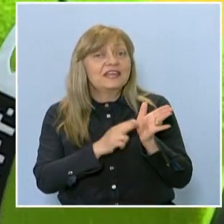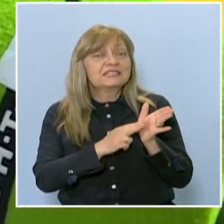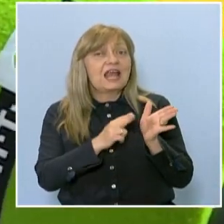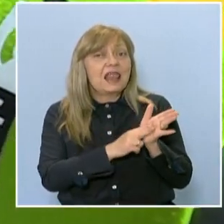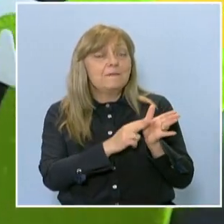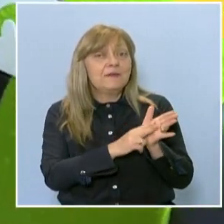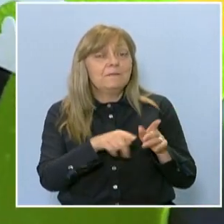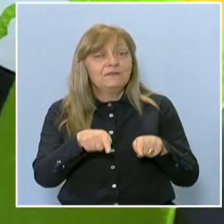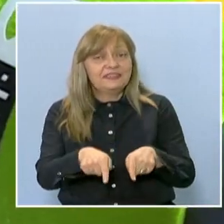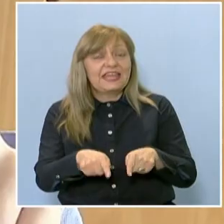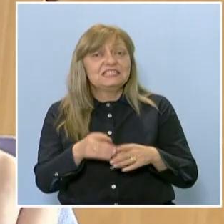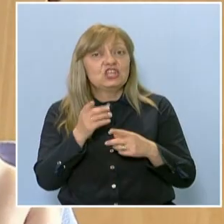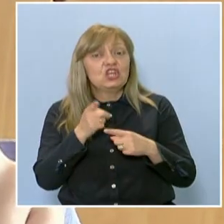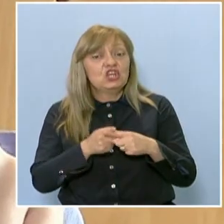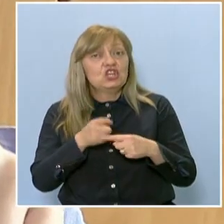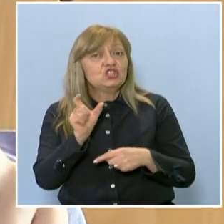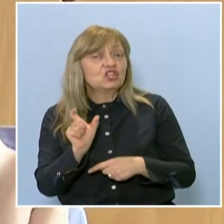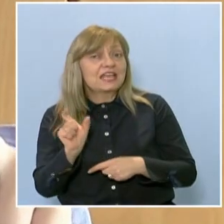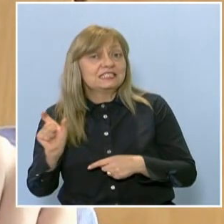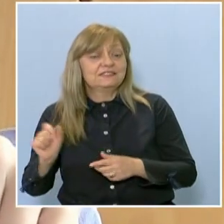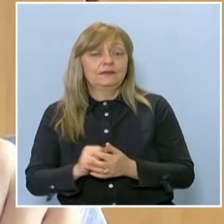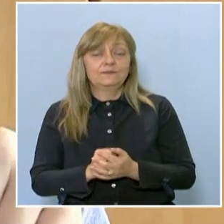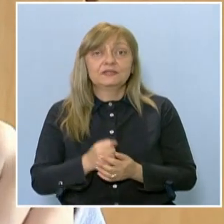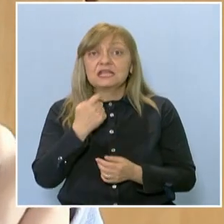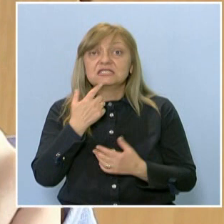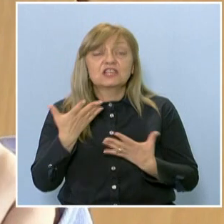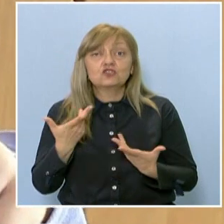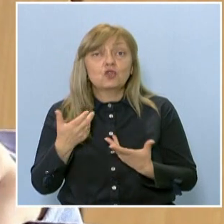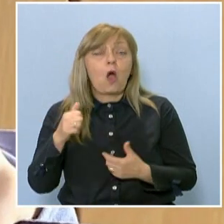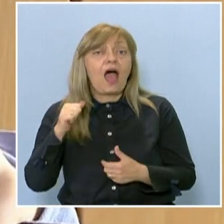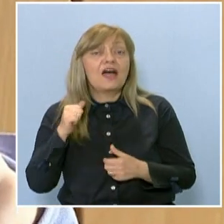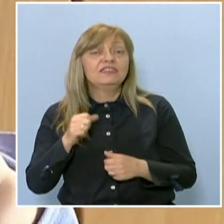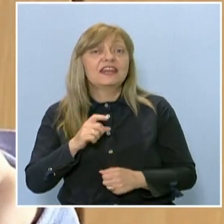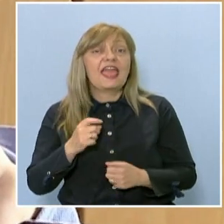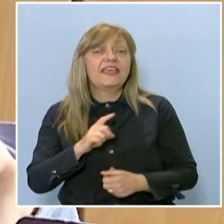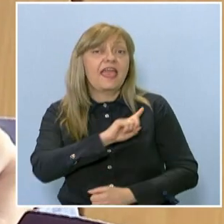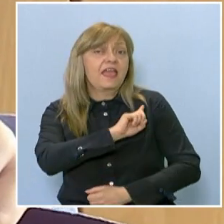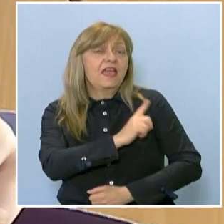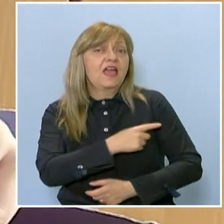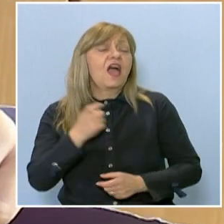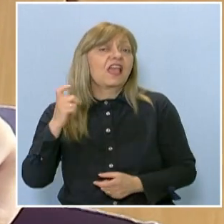части тук. Защо Андрей е герой? Защото може